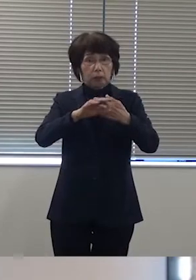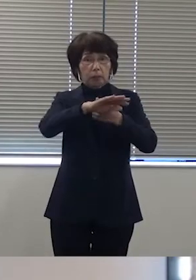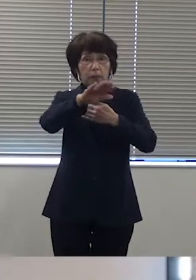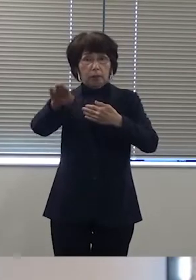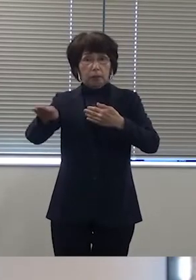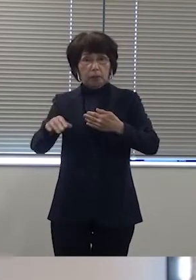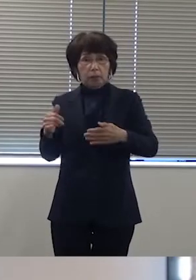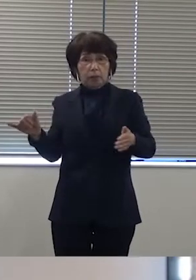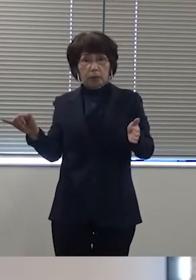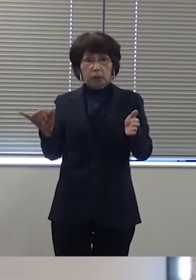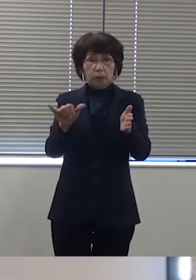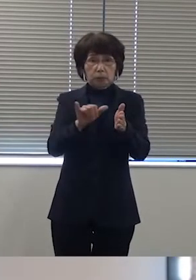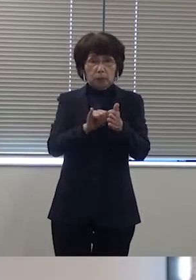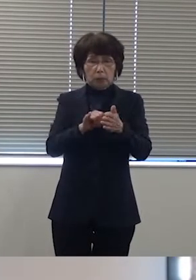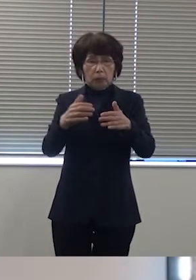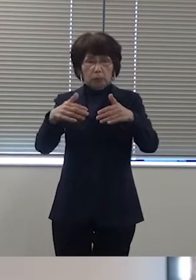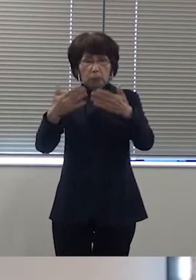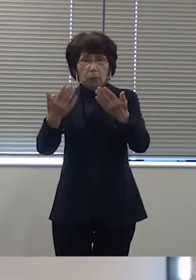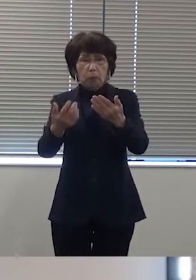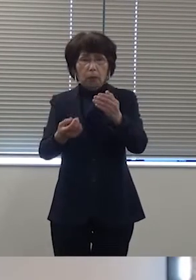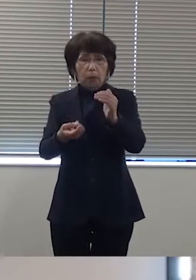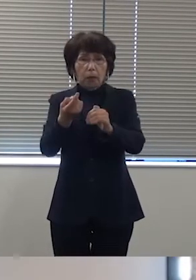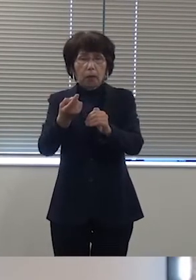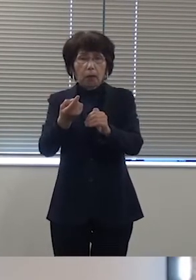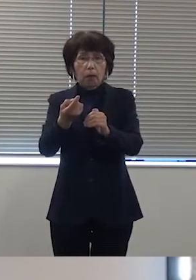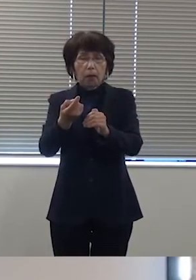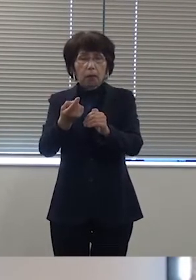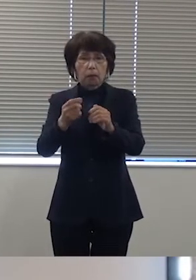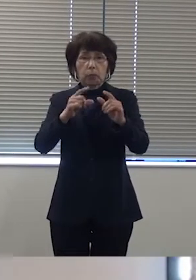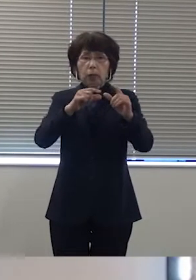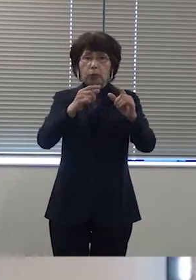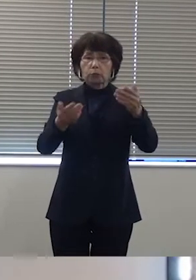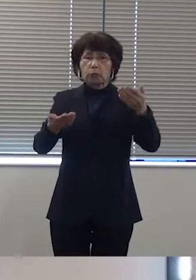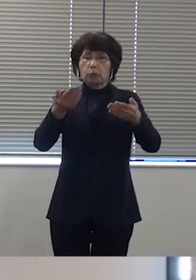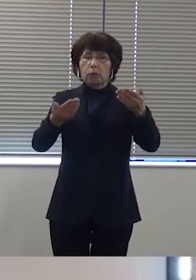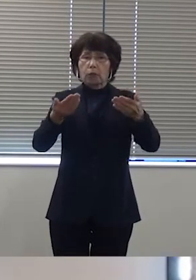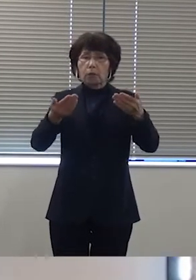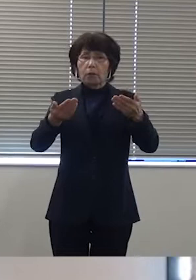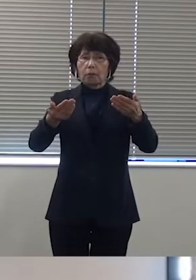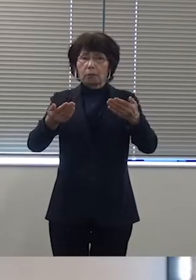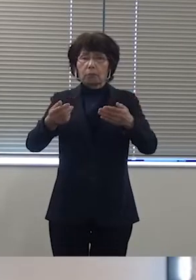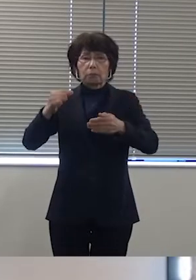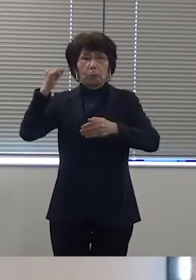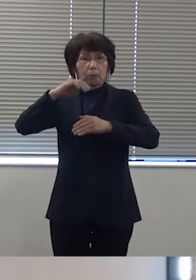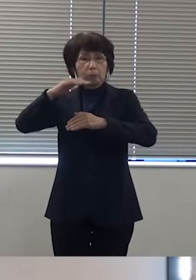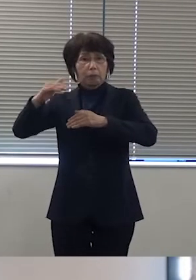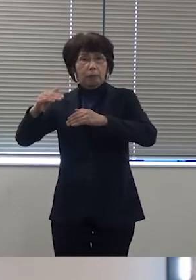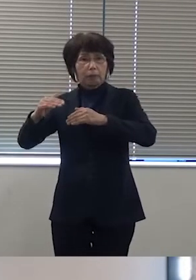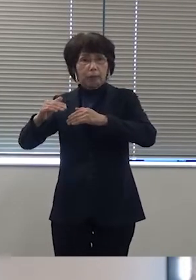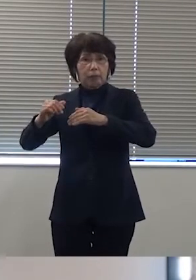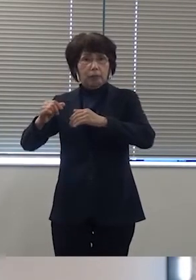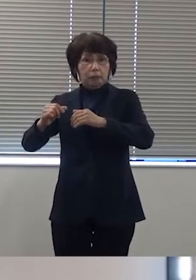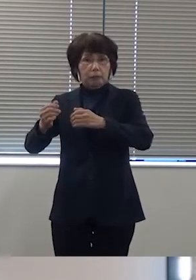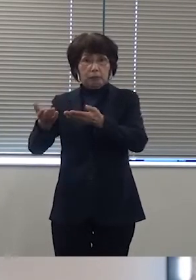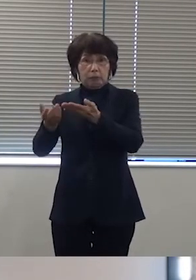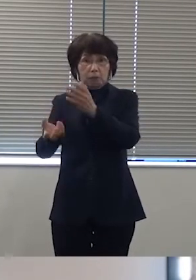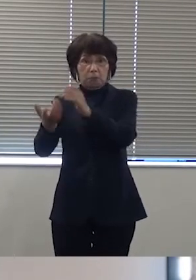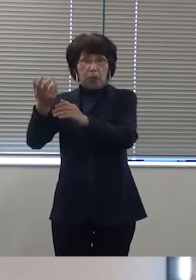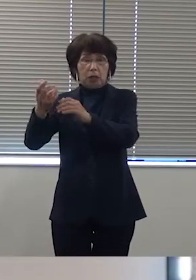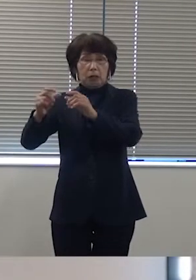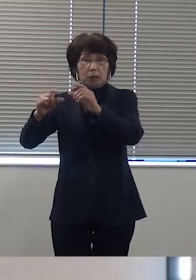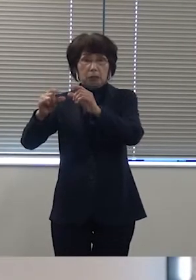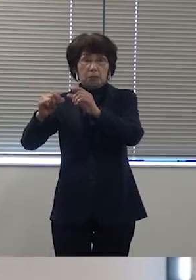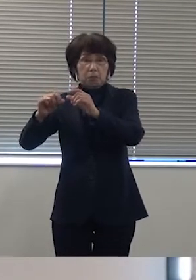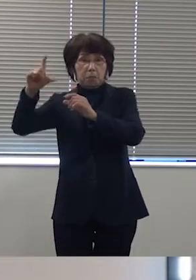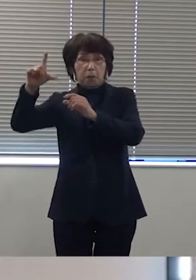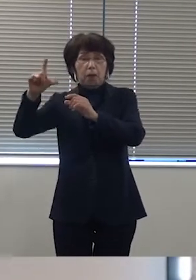南海地震の確率というのは皆様方が一生に一回交通事故に遭うかどうかの確率よりはるかに高いので、確